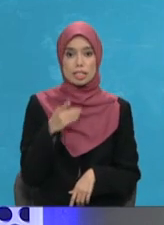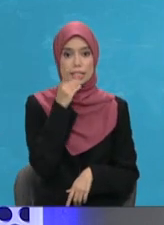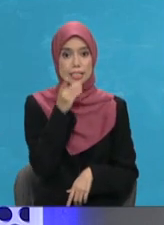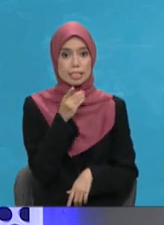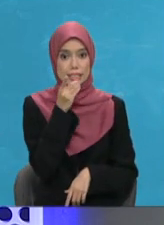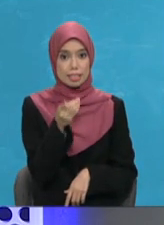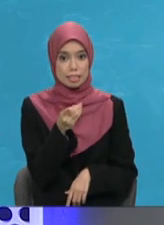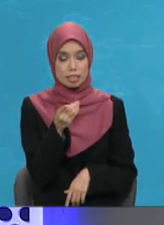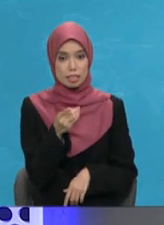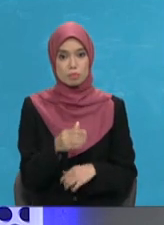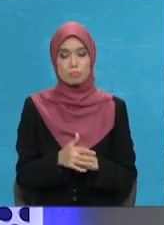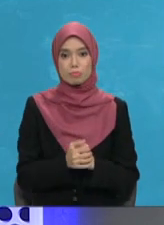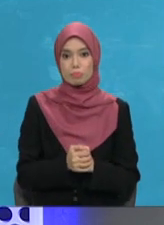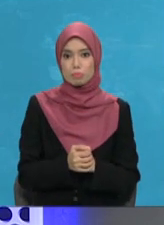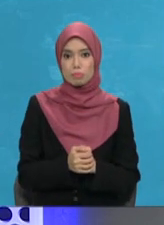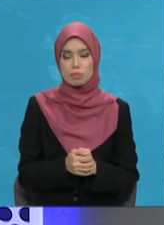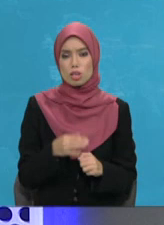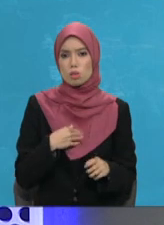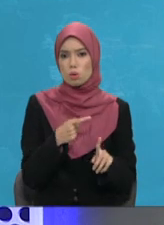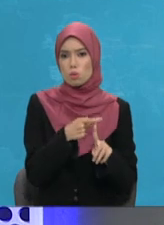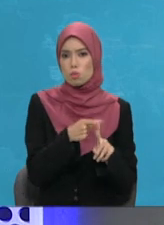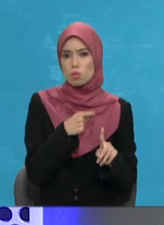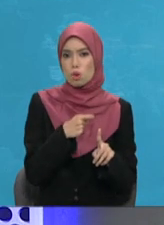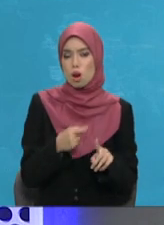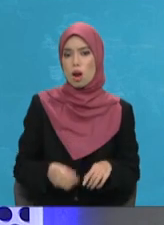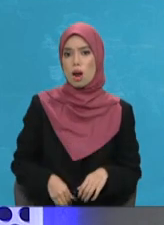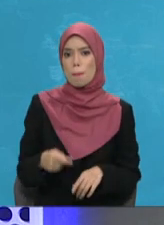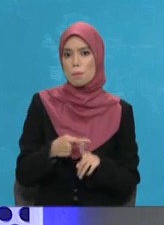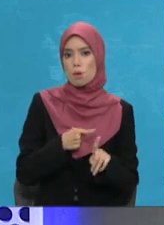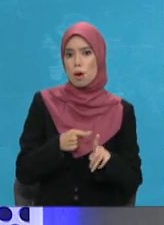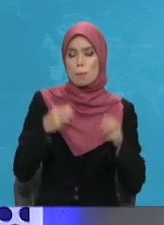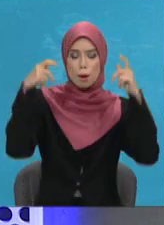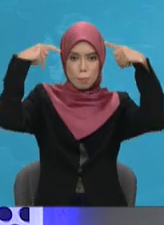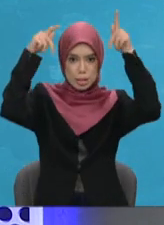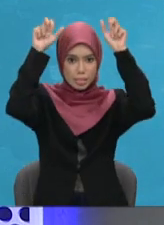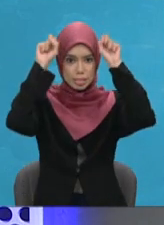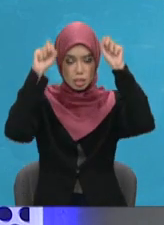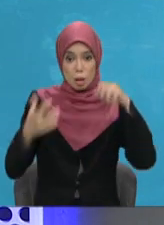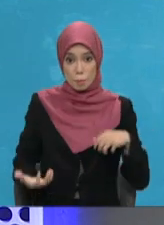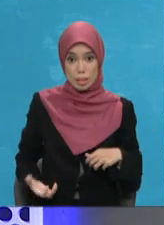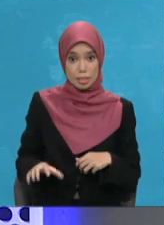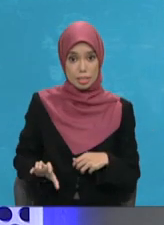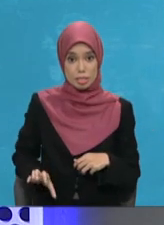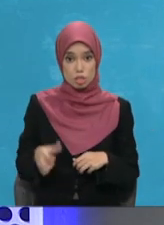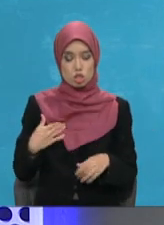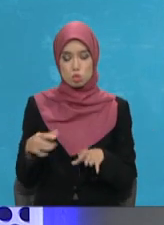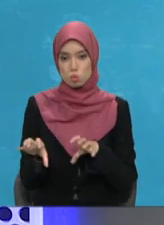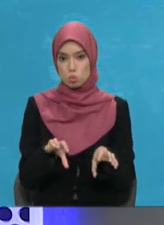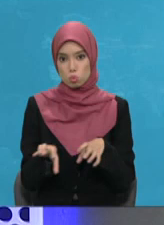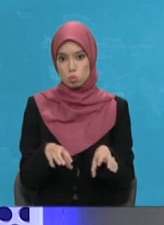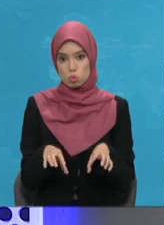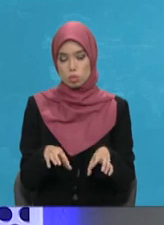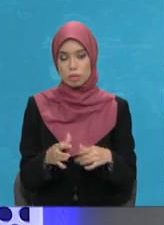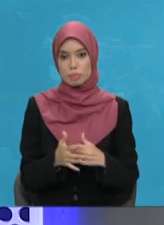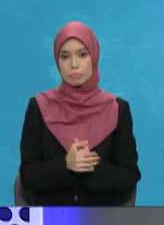majelis santap negara yang di hostkan oleh Tuan yang terutama presiden keberangkatan negara ke bawah dulu yang maha Mulia